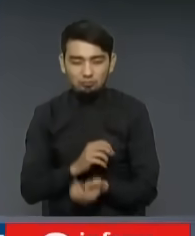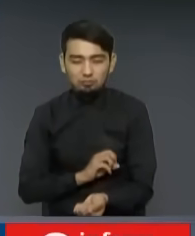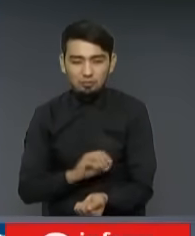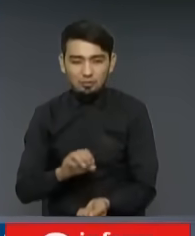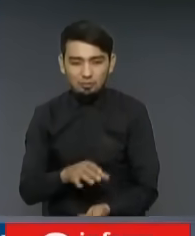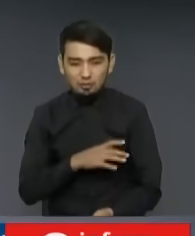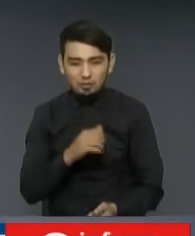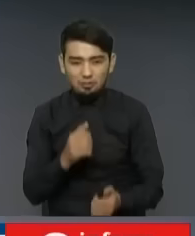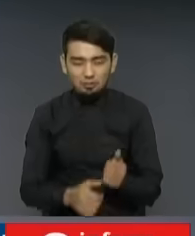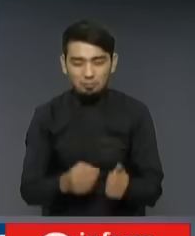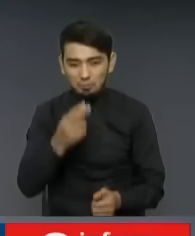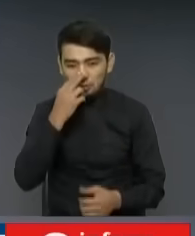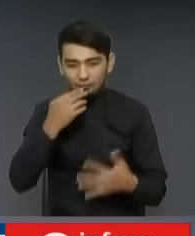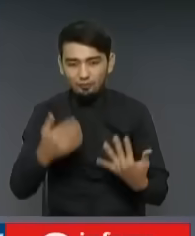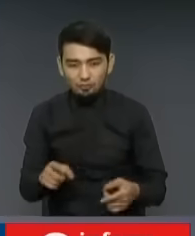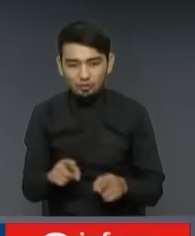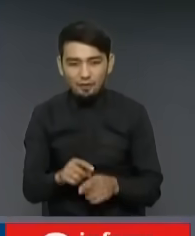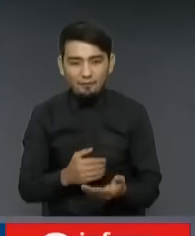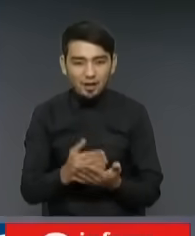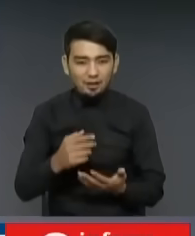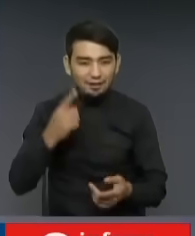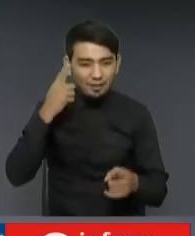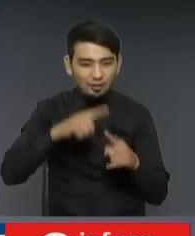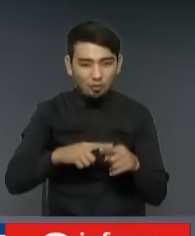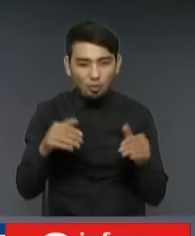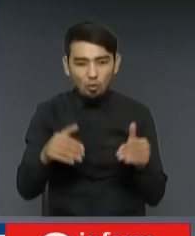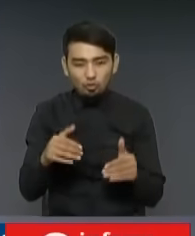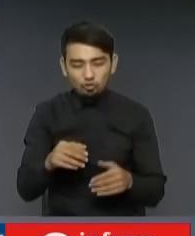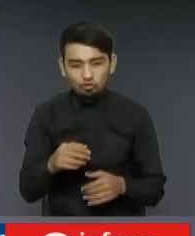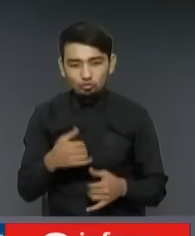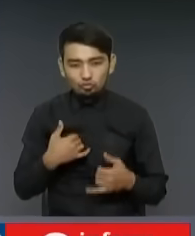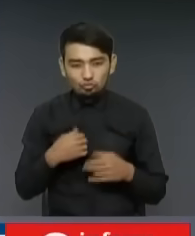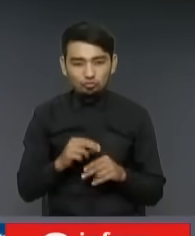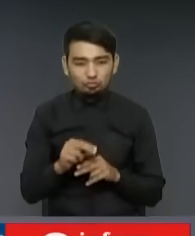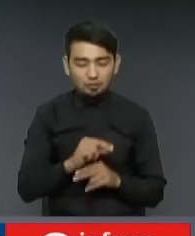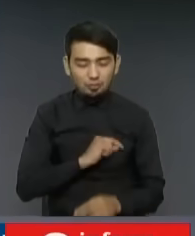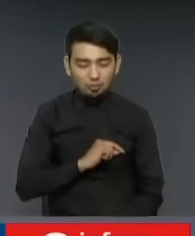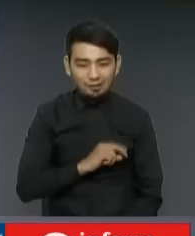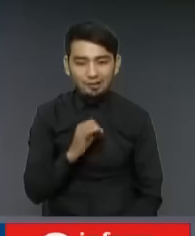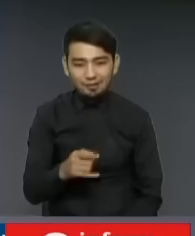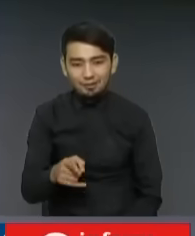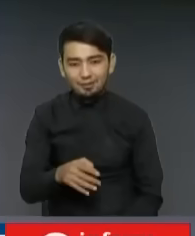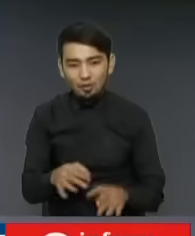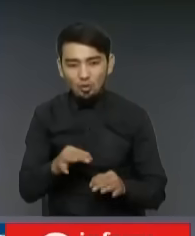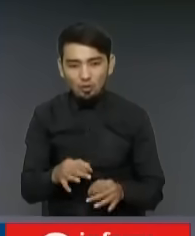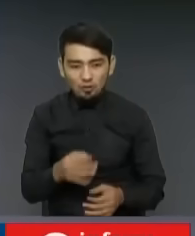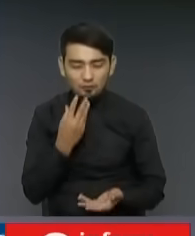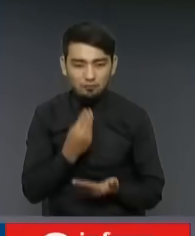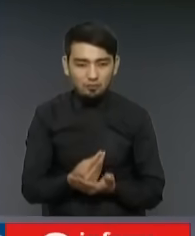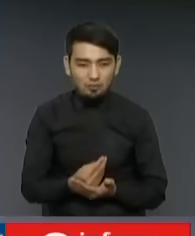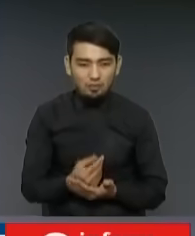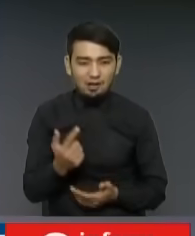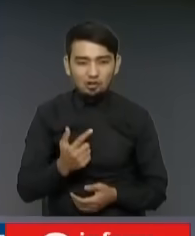азамат Көкшетаудағы жоғары техникалық колледжде бөлім меңгерушісі болып қызмет атқарады екен. Ол бұл үшін азаматтық борышым деп